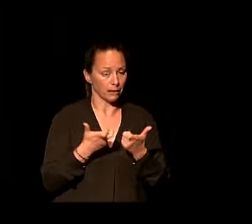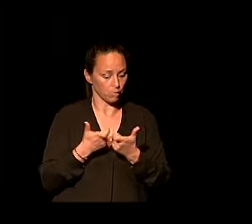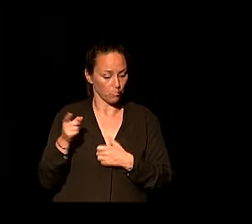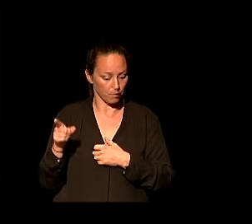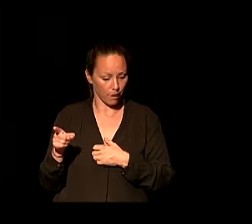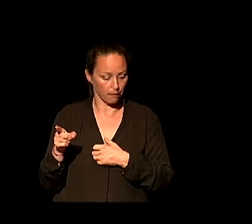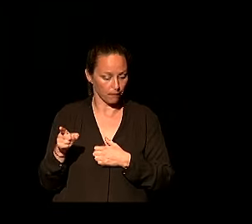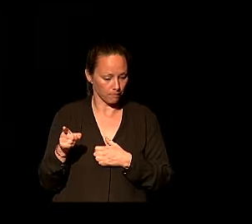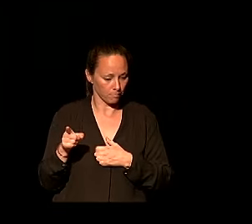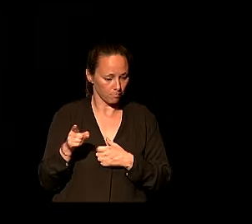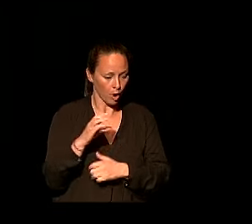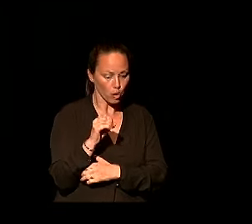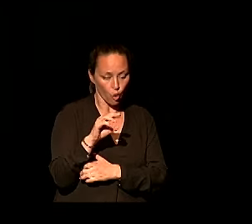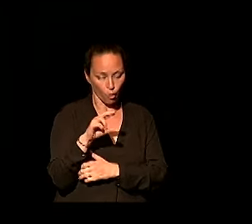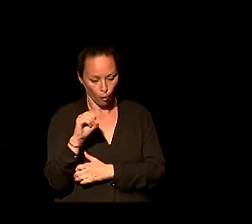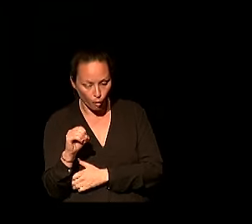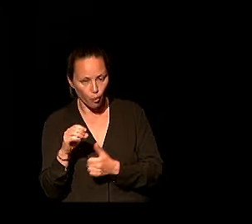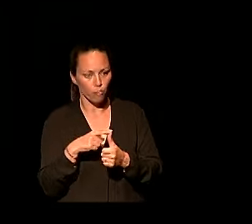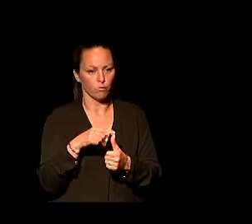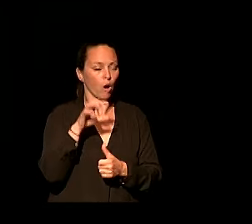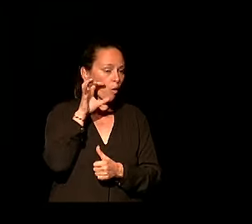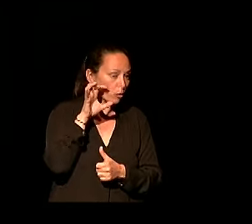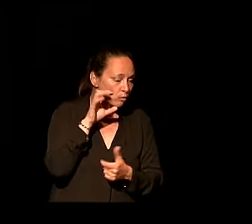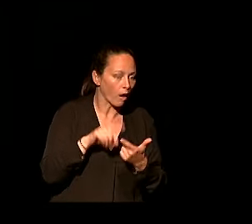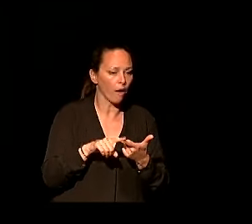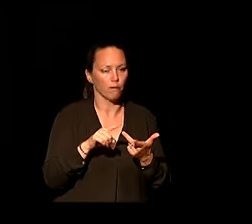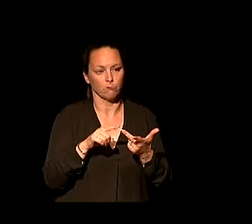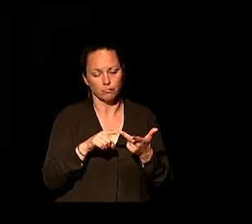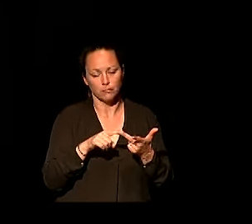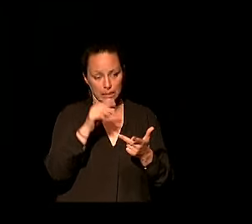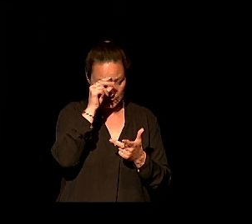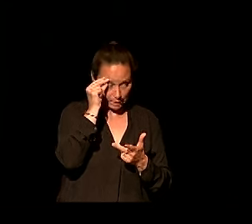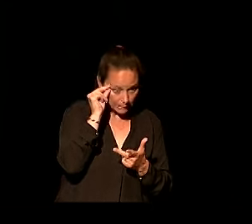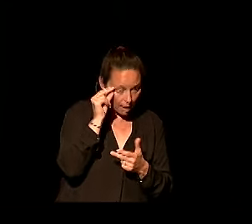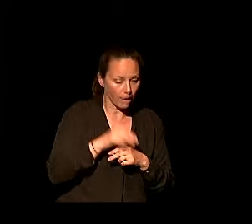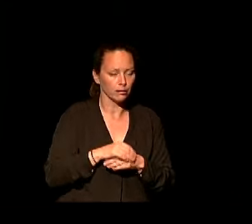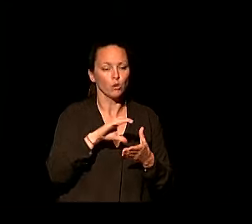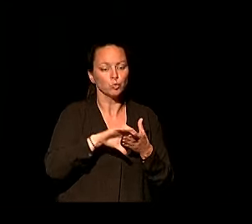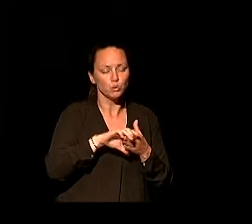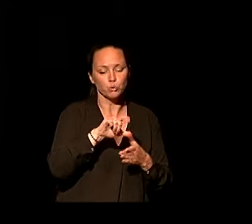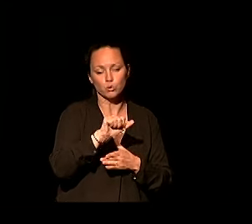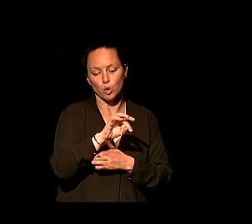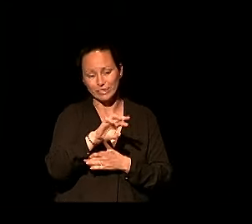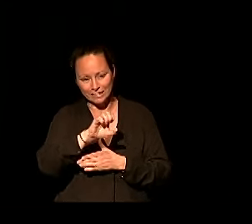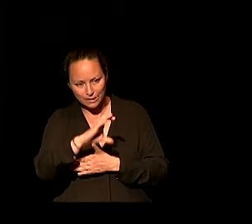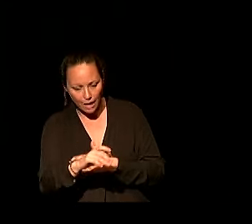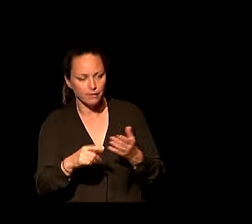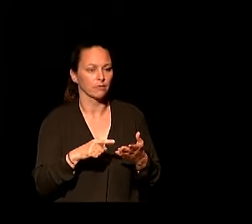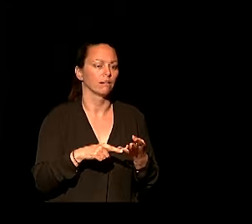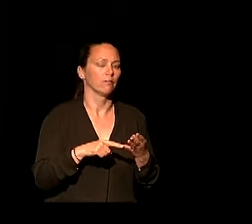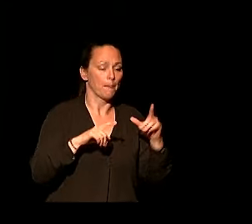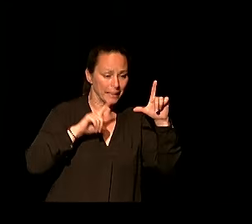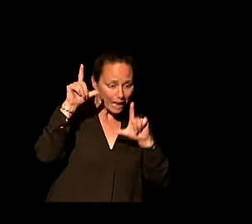noms qu'il y a, c'est Corot, Renoir, Seurat, Van Gogh, Daumier, Cézanne, Toulouse-Lautrec, Picasso, donc on voit que tout ça